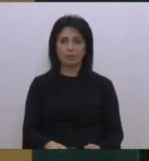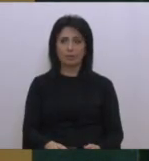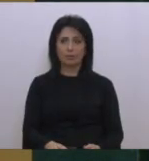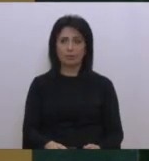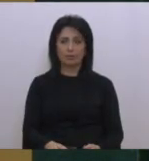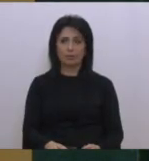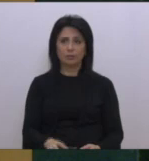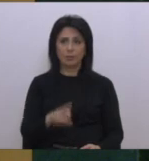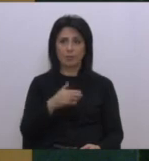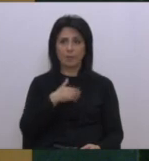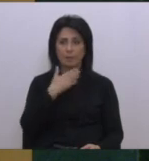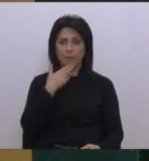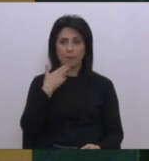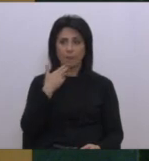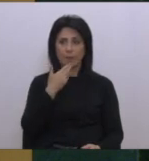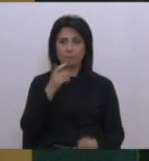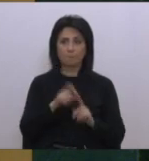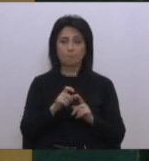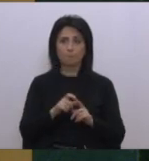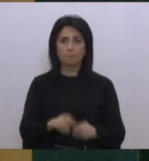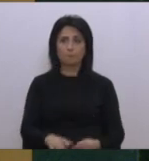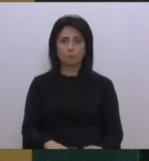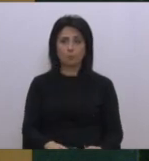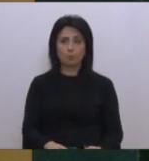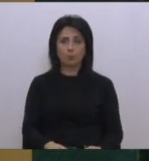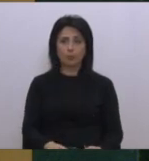სხვა მსურველები გამოსულს არიან, დასკვნით სიტყვათ უსურთ.